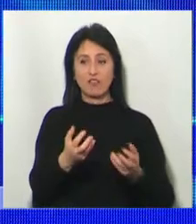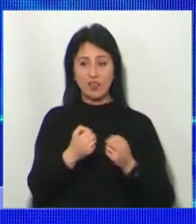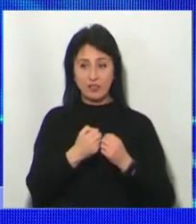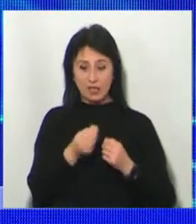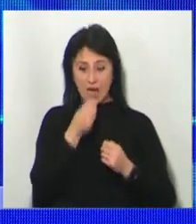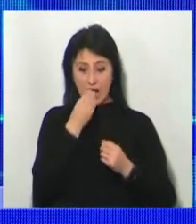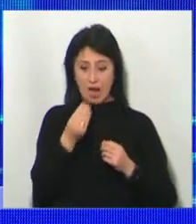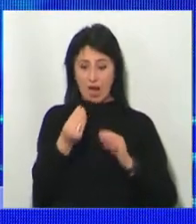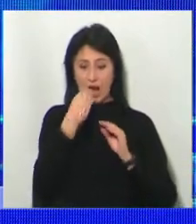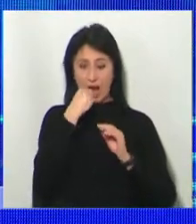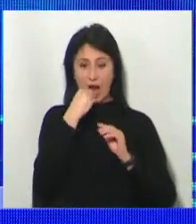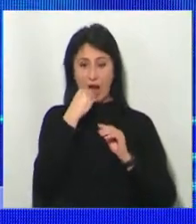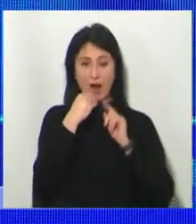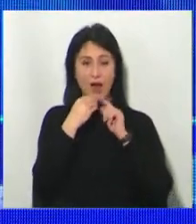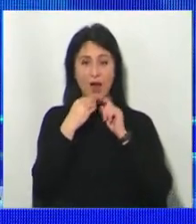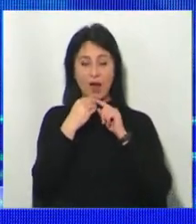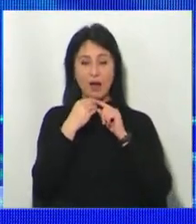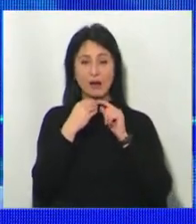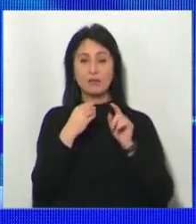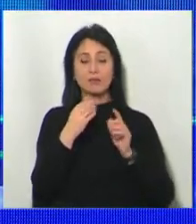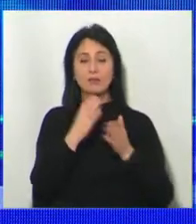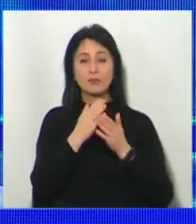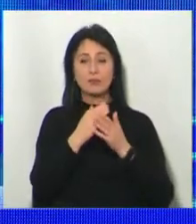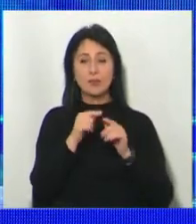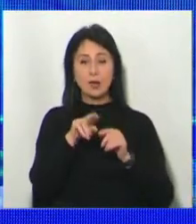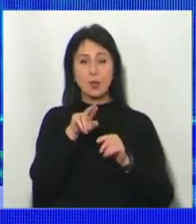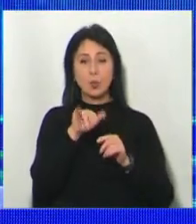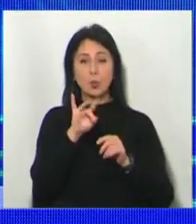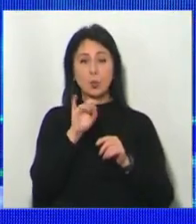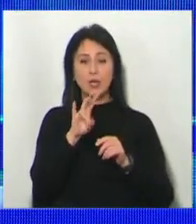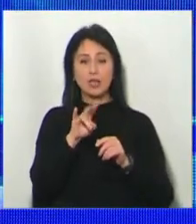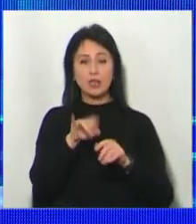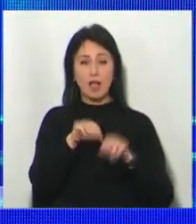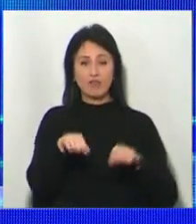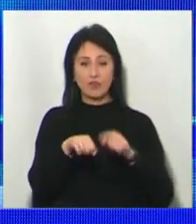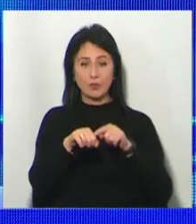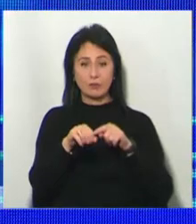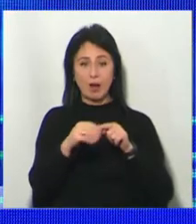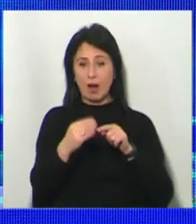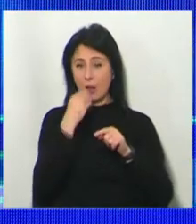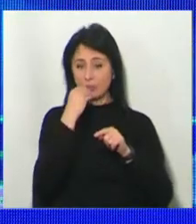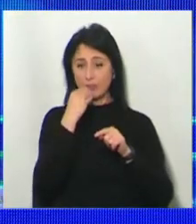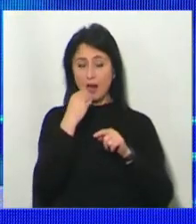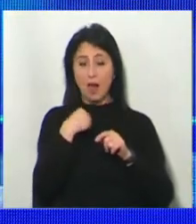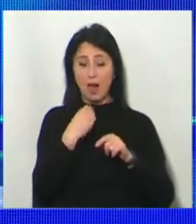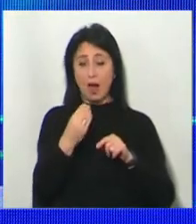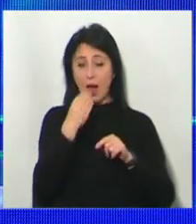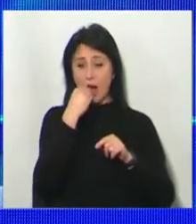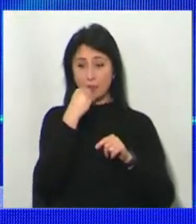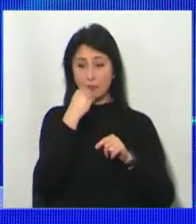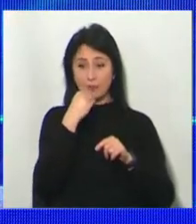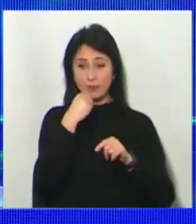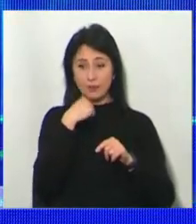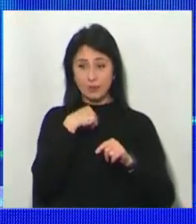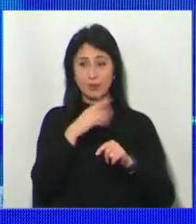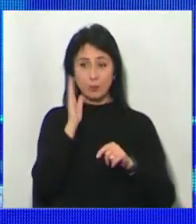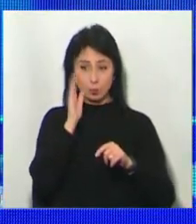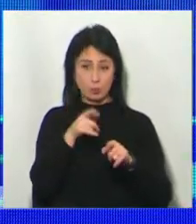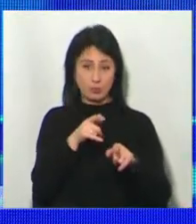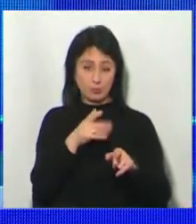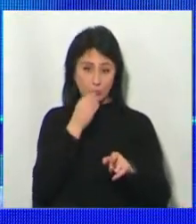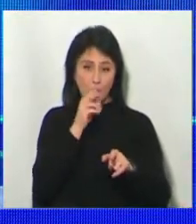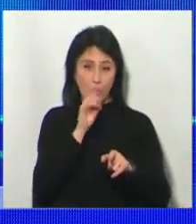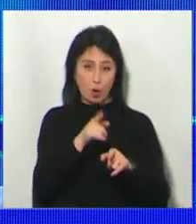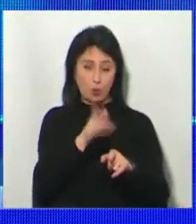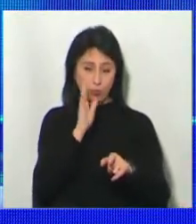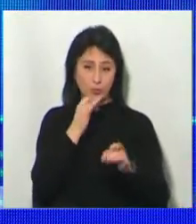ვღებულობთ იმ საკვებს, რომელიც შეიძლება იყოს პურინებით მდიდარი ან არ იყოს. შესაბამისად, როდესაც ვღებულობთ, ჩვენ ამაზე იმედია გვექნება საუბარი